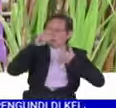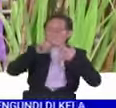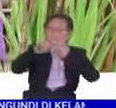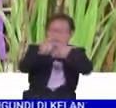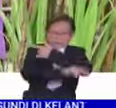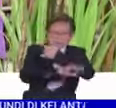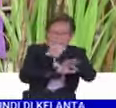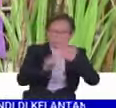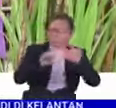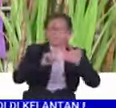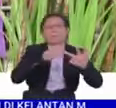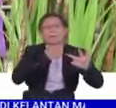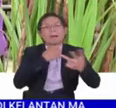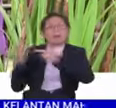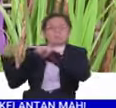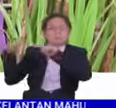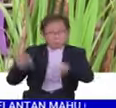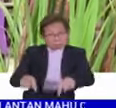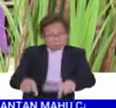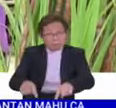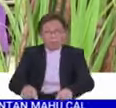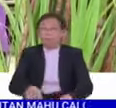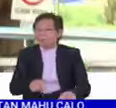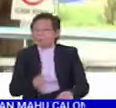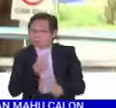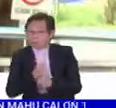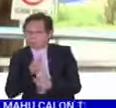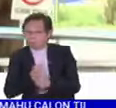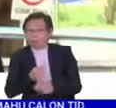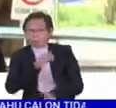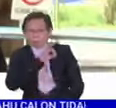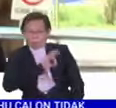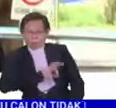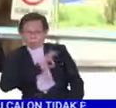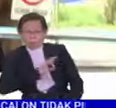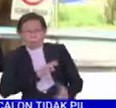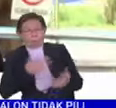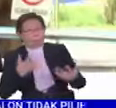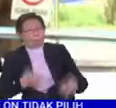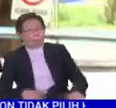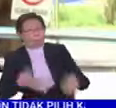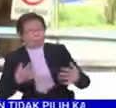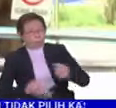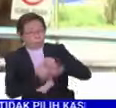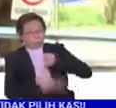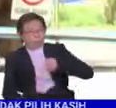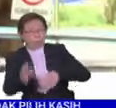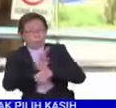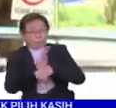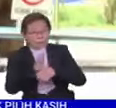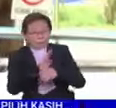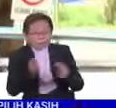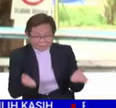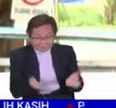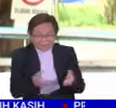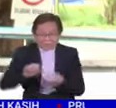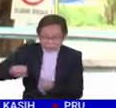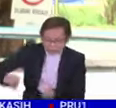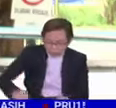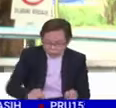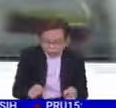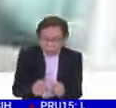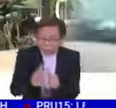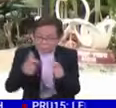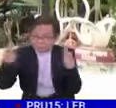Negeri Sembilan dan Perak. Situasi itu ternyata mengundang rezeki berlipat kali ganda kepada peniaga kecil di kawasan Sungai